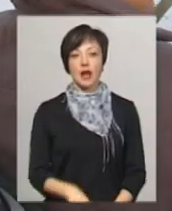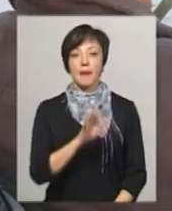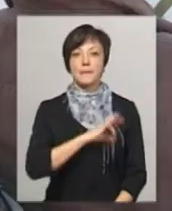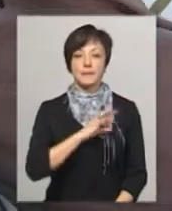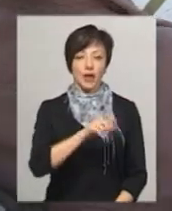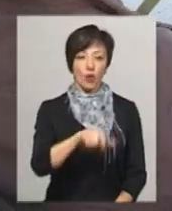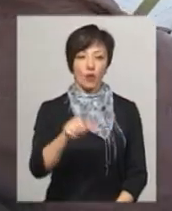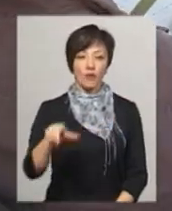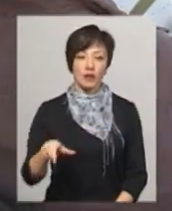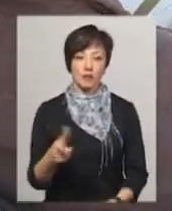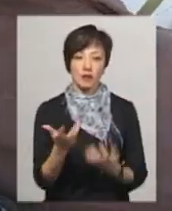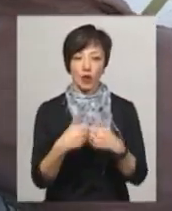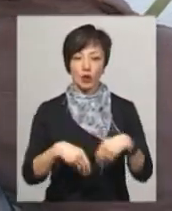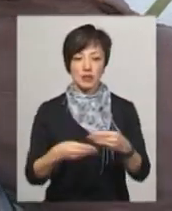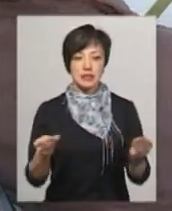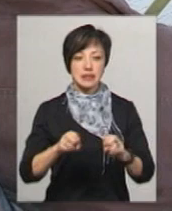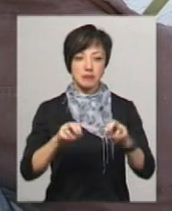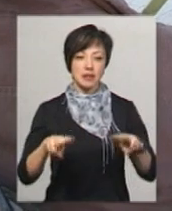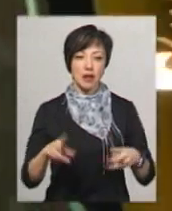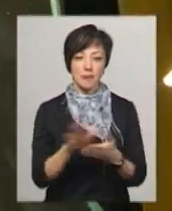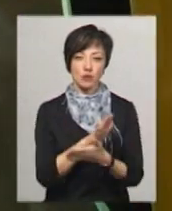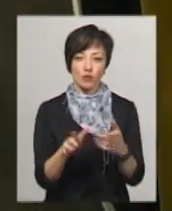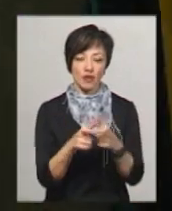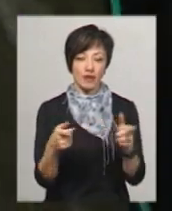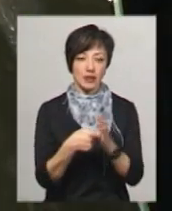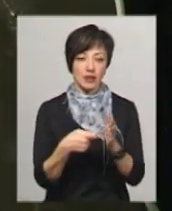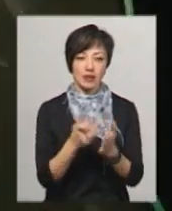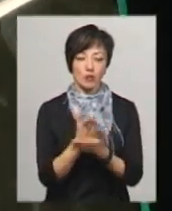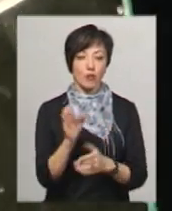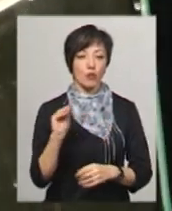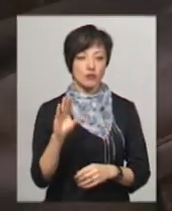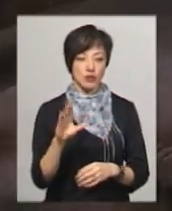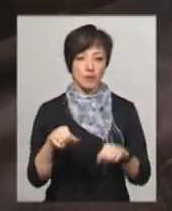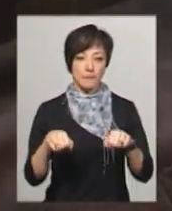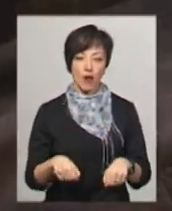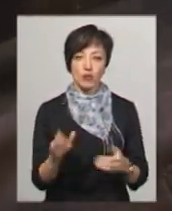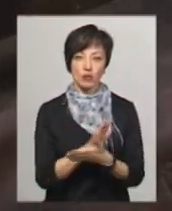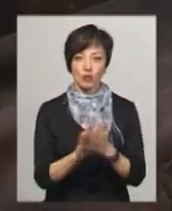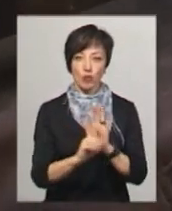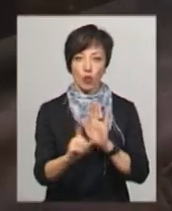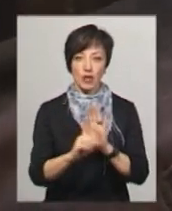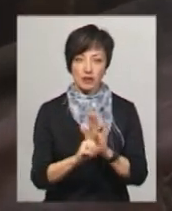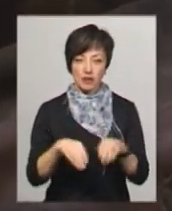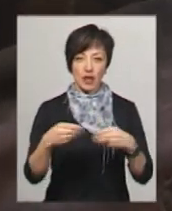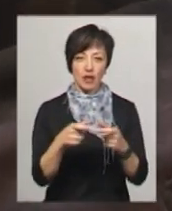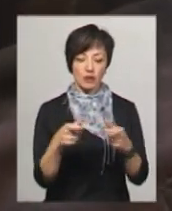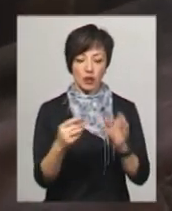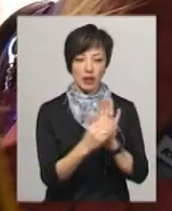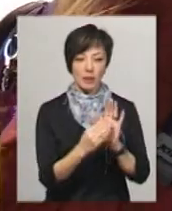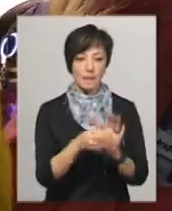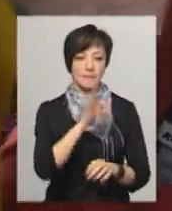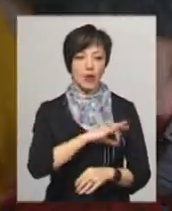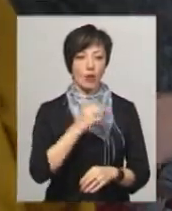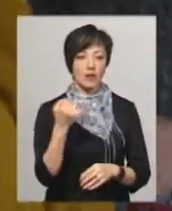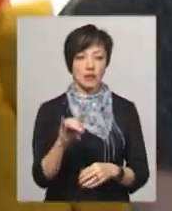Пільговиків підраховують, роздаючи їм спеціальні безкоштовні квитки. За наявності посвідчення на право безкоштовного проїзду кондуктор видає квиток з написом «пільговий».